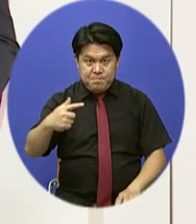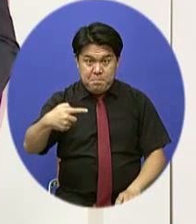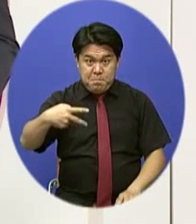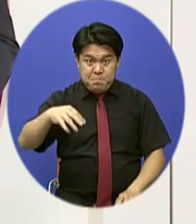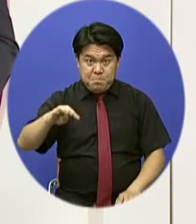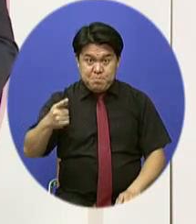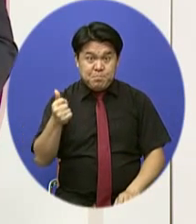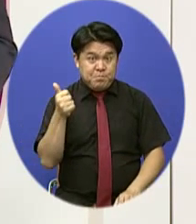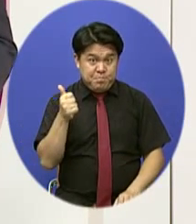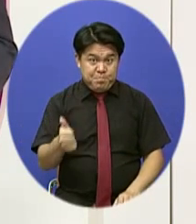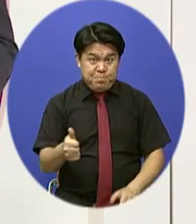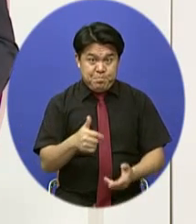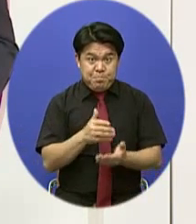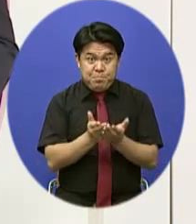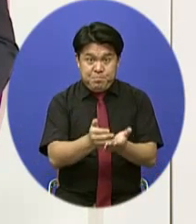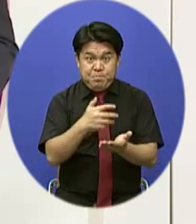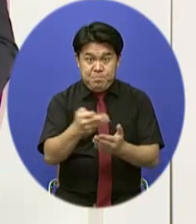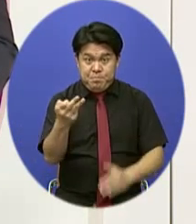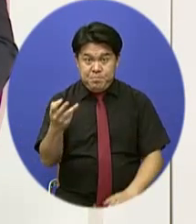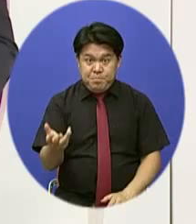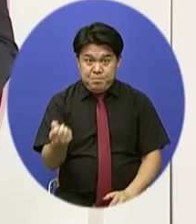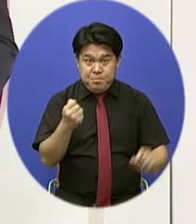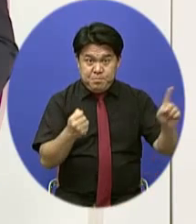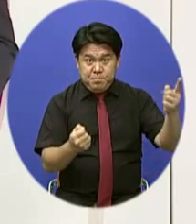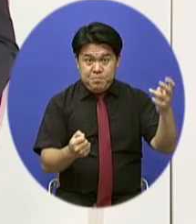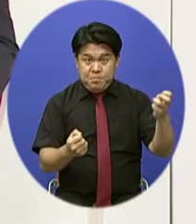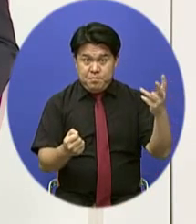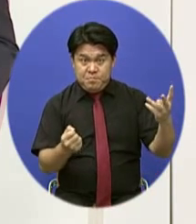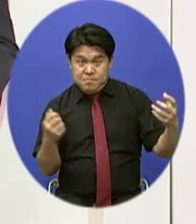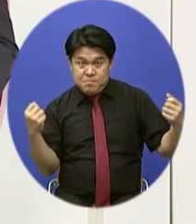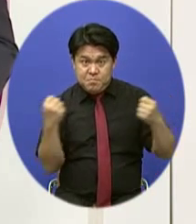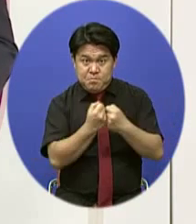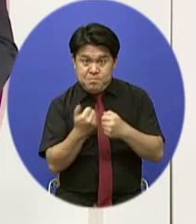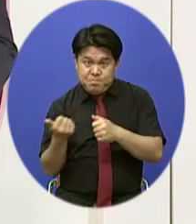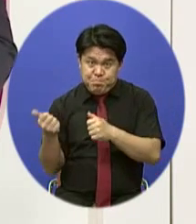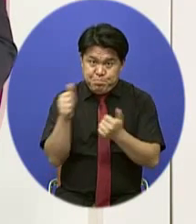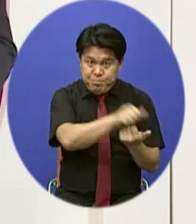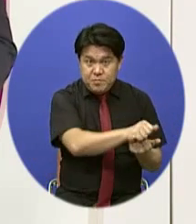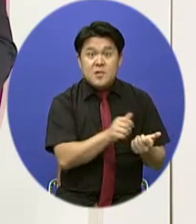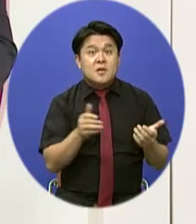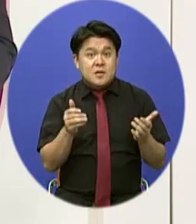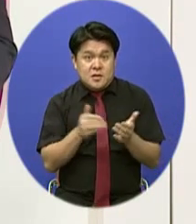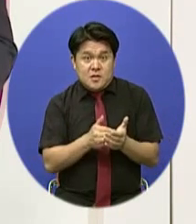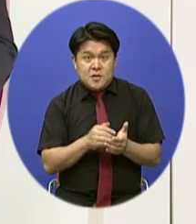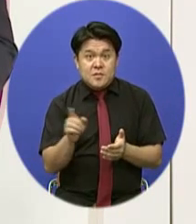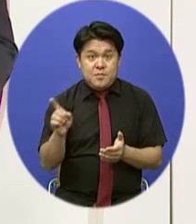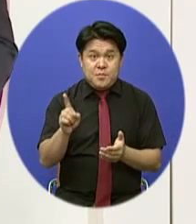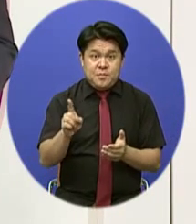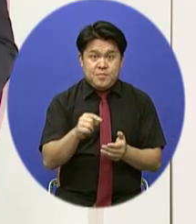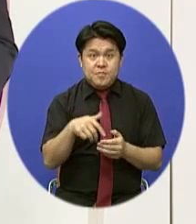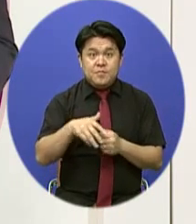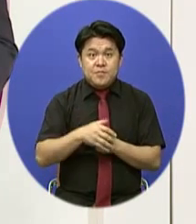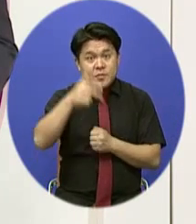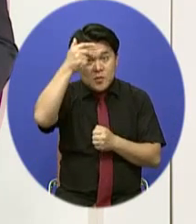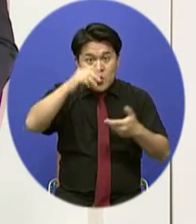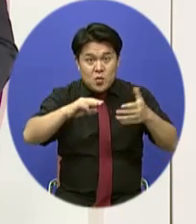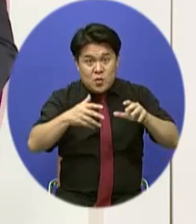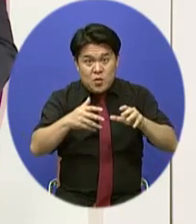판옥선으로 133척의 외선을 맞아 대승을 거둔 조선 수군 3대